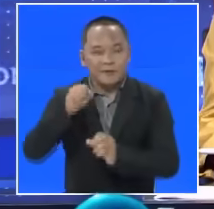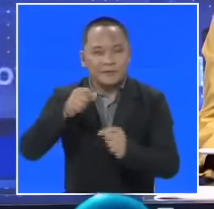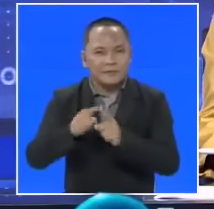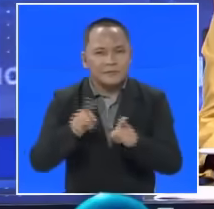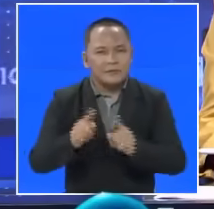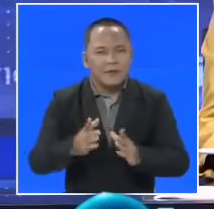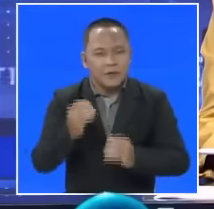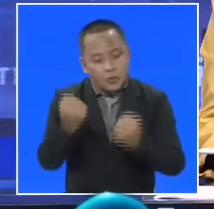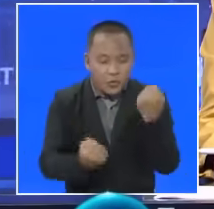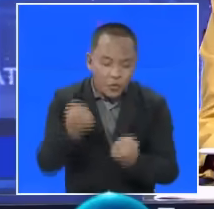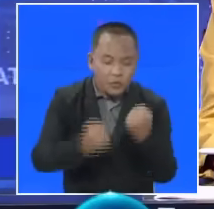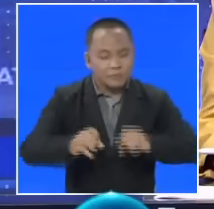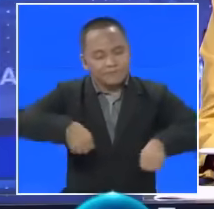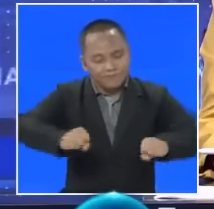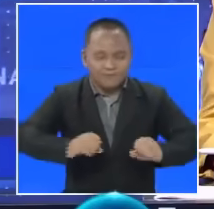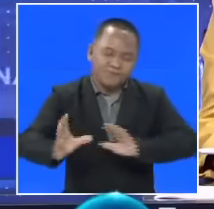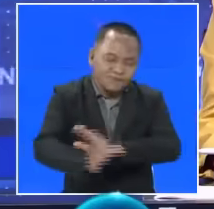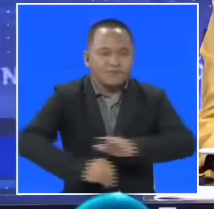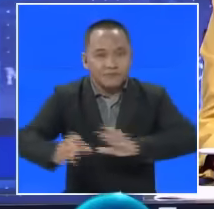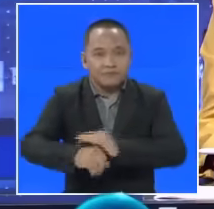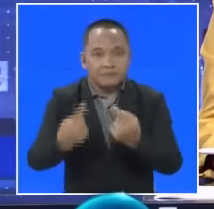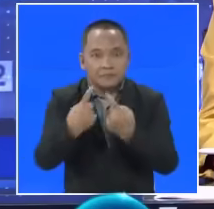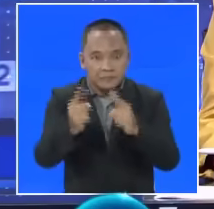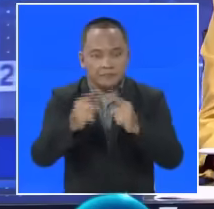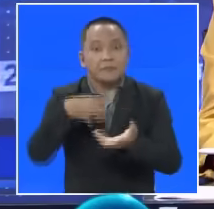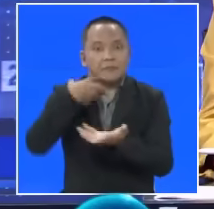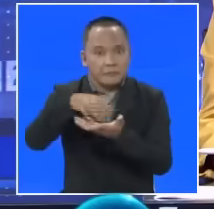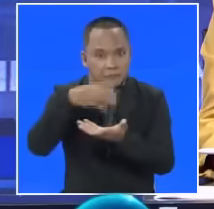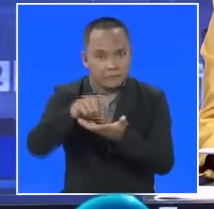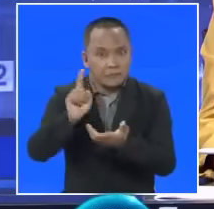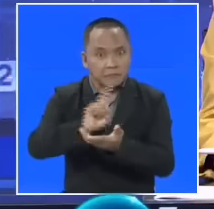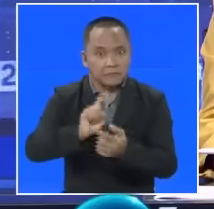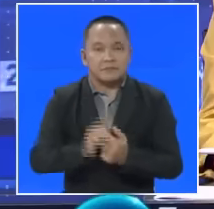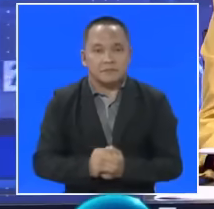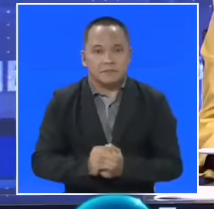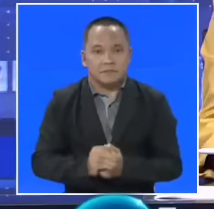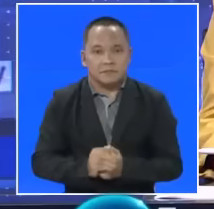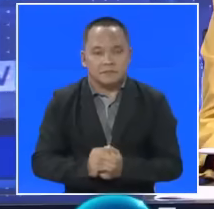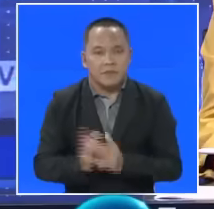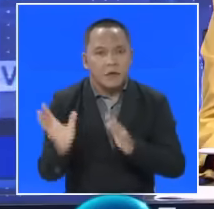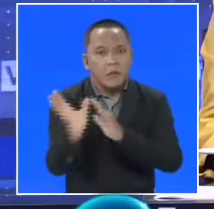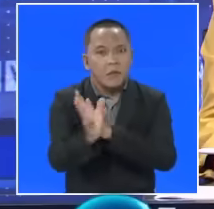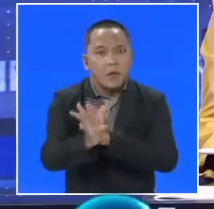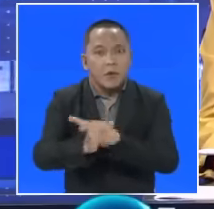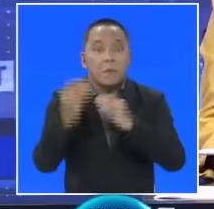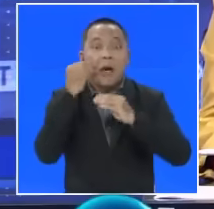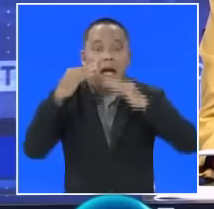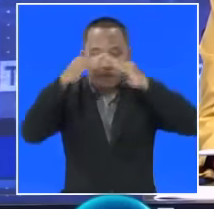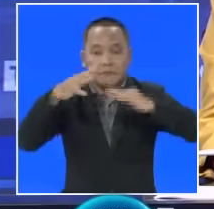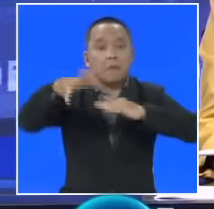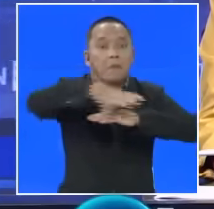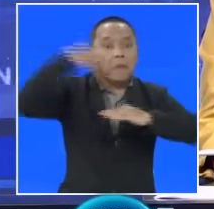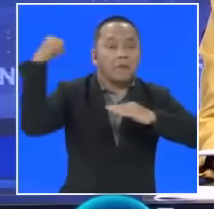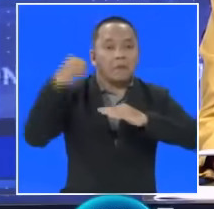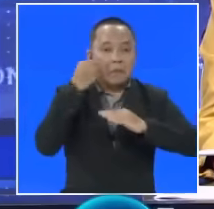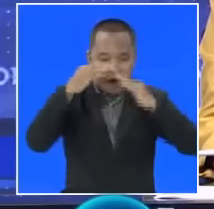รดารถยนต์รถจักรยานยนต์แต่กรณีที่จะเล่าต่อไปนี้คุณผู้ชมคะมันขโมยหลังคาบ้านอะ หลังคาบ้านก็เ